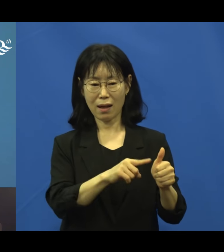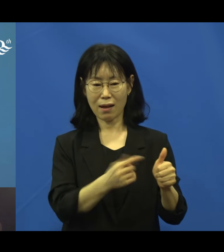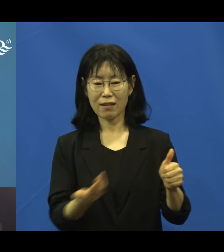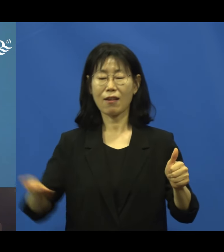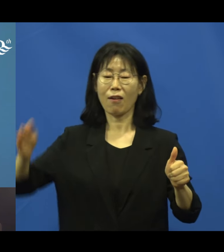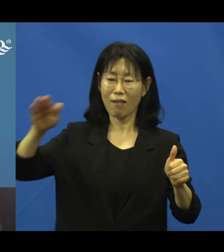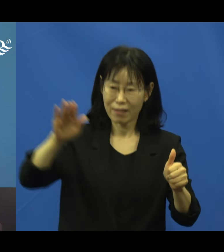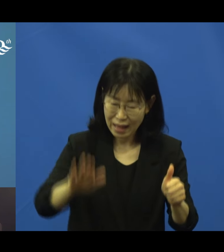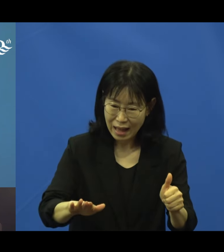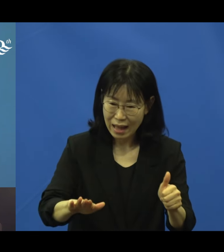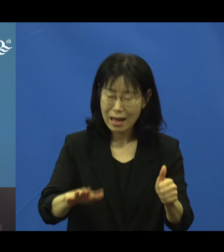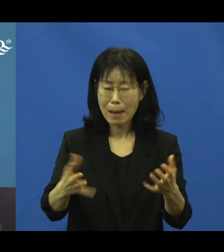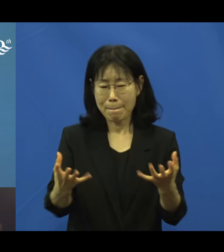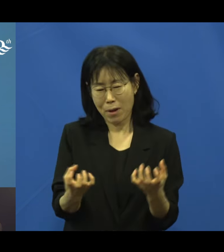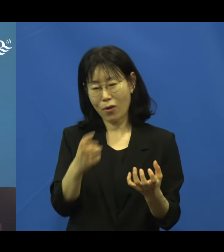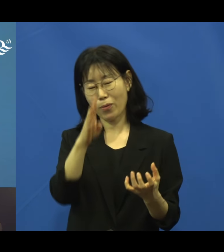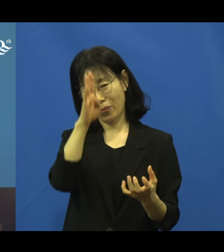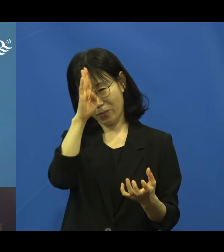환자더라.